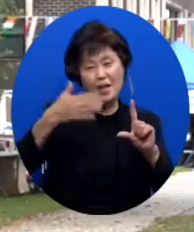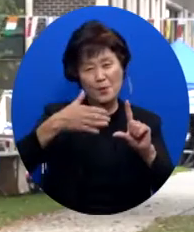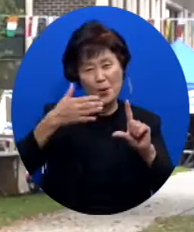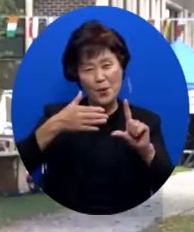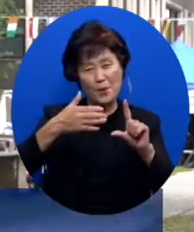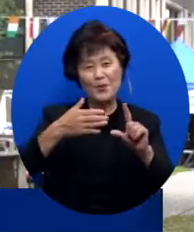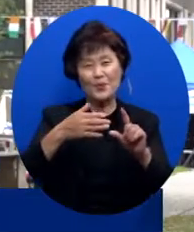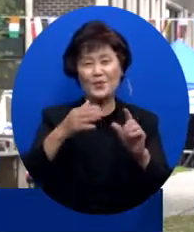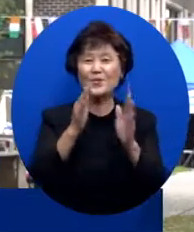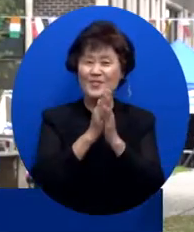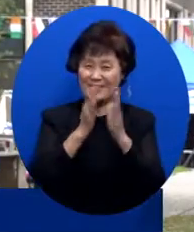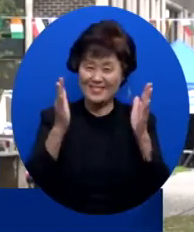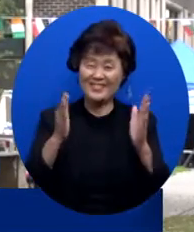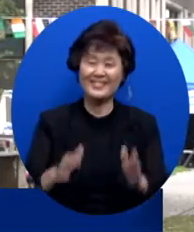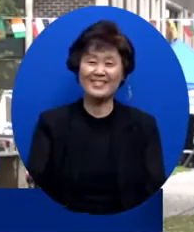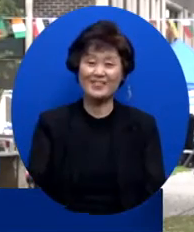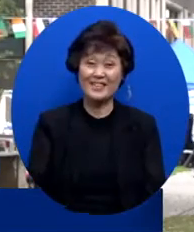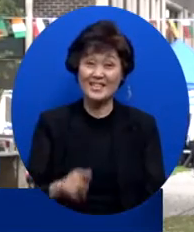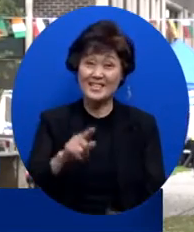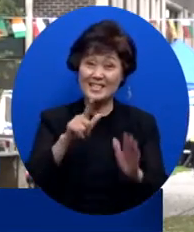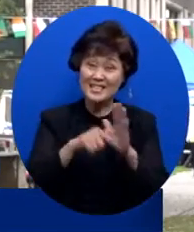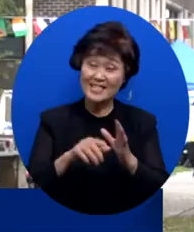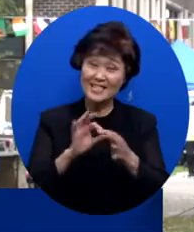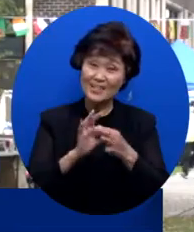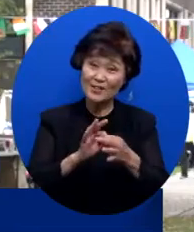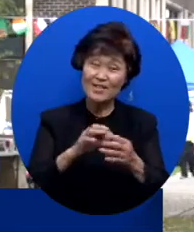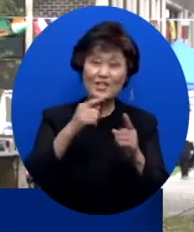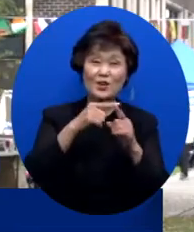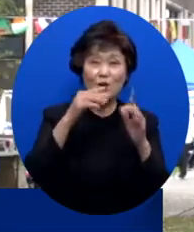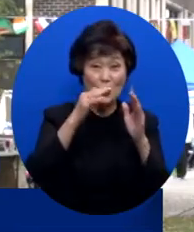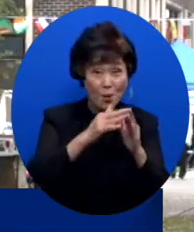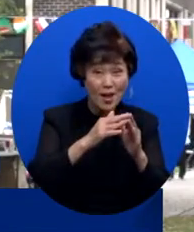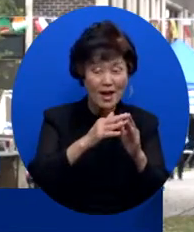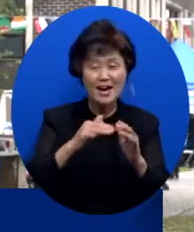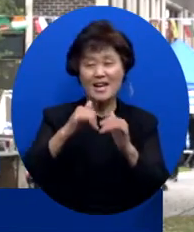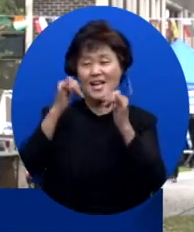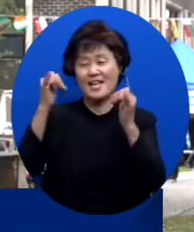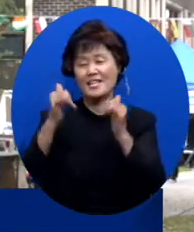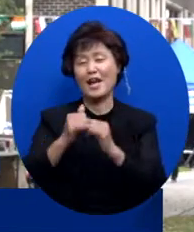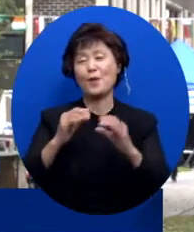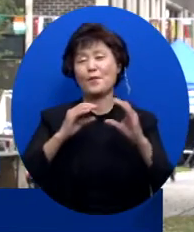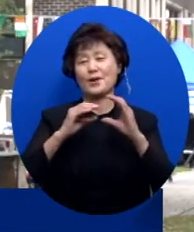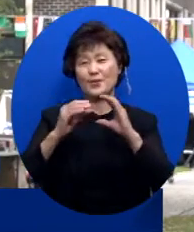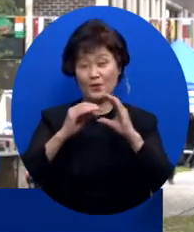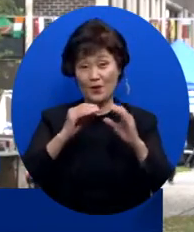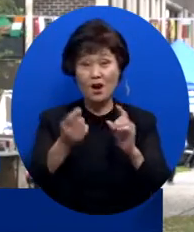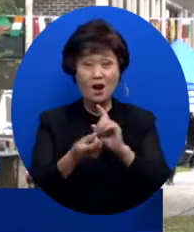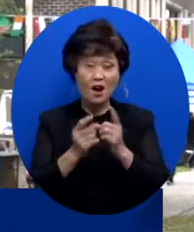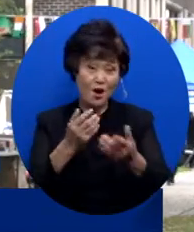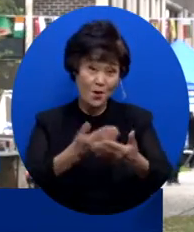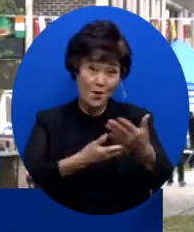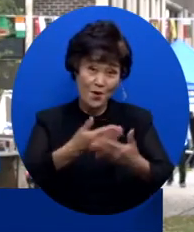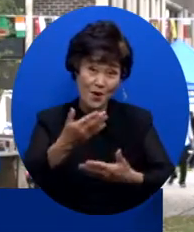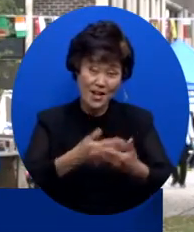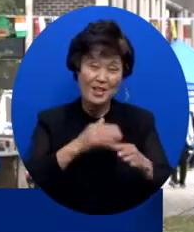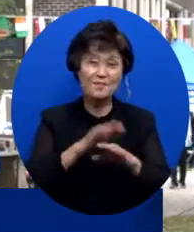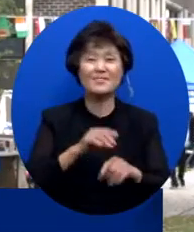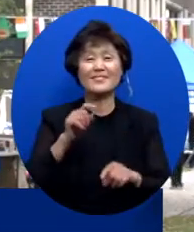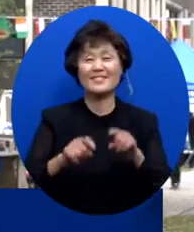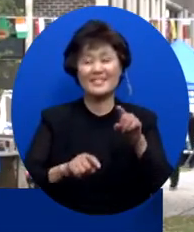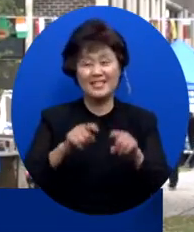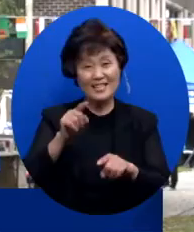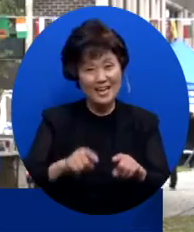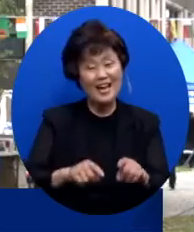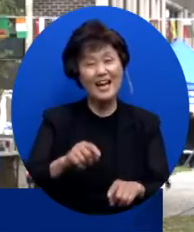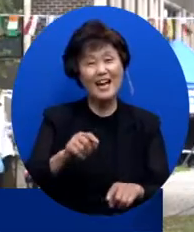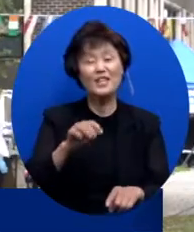이 시간을 통해서 이 교회가 이 사회와 소통하고 그리고 또 서로 나눔의 사랑을 실천하는 그런